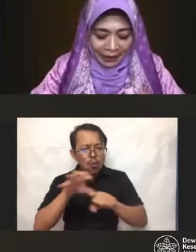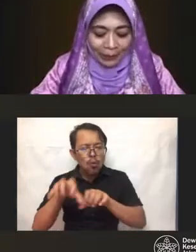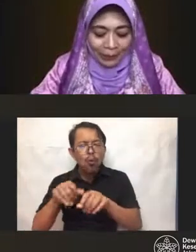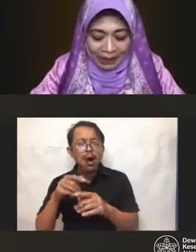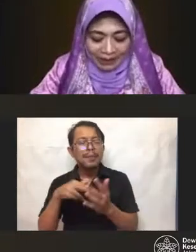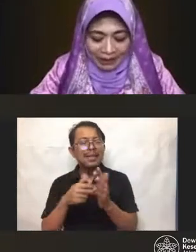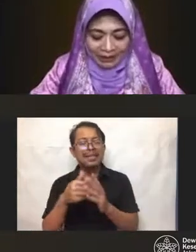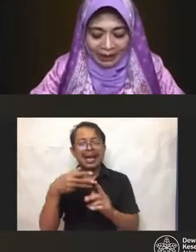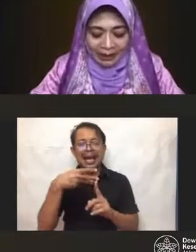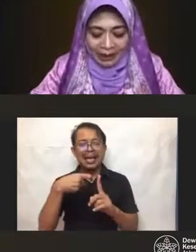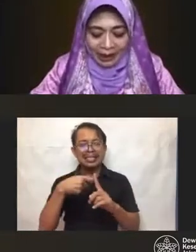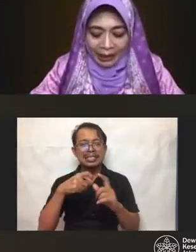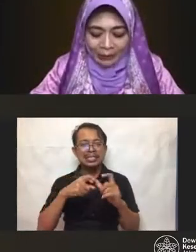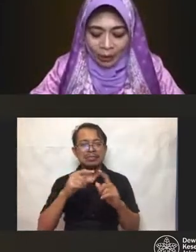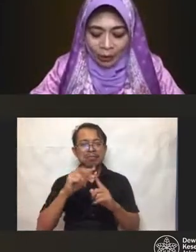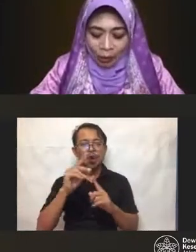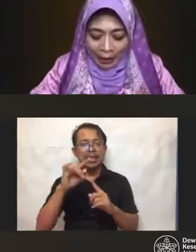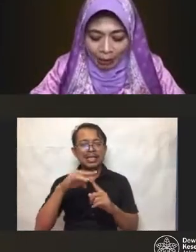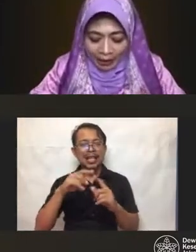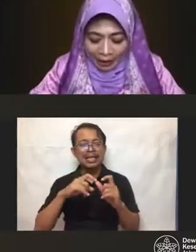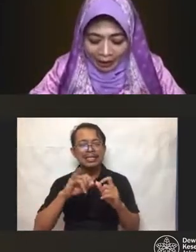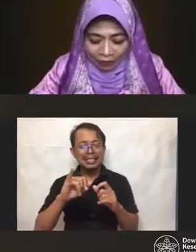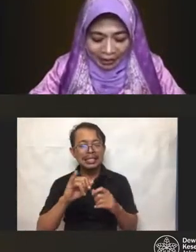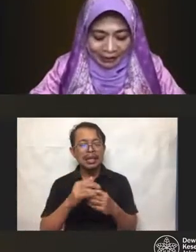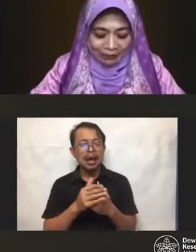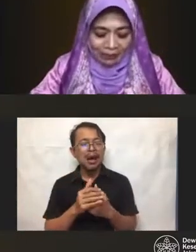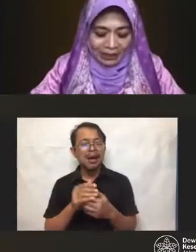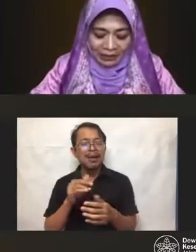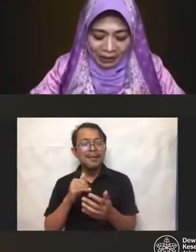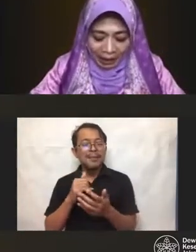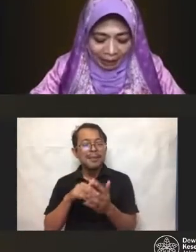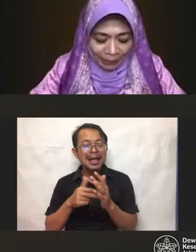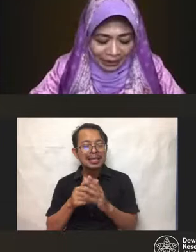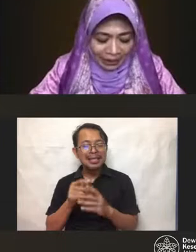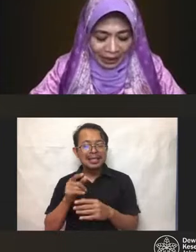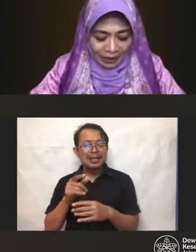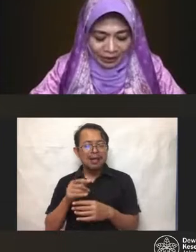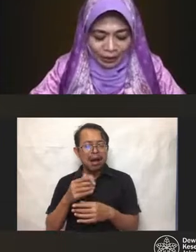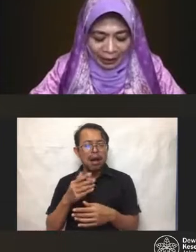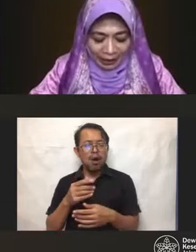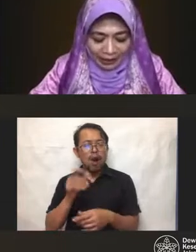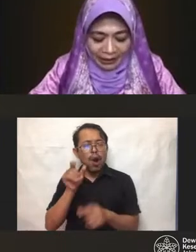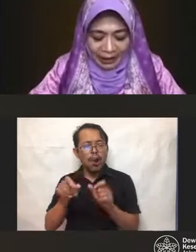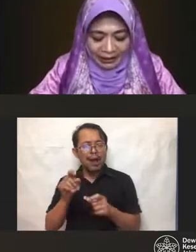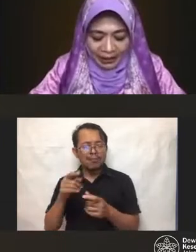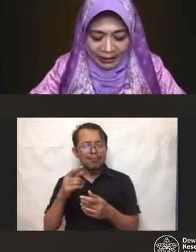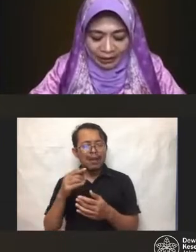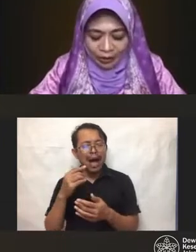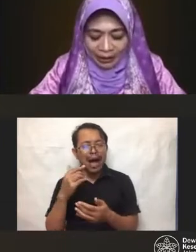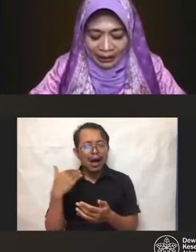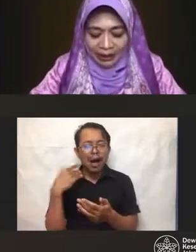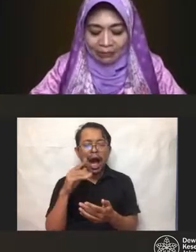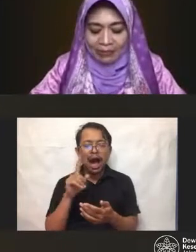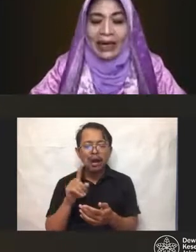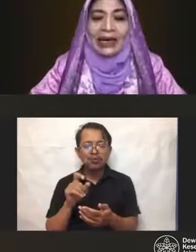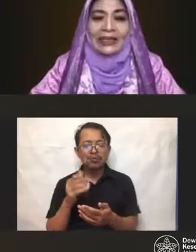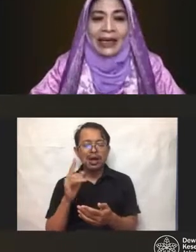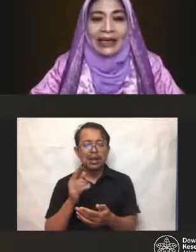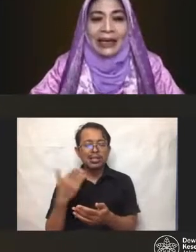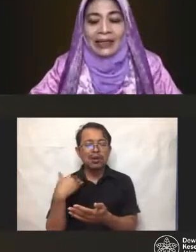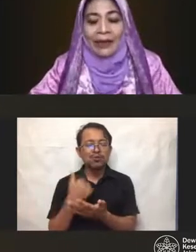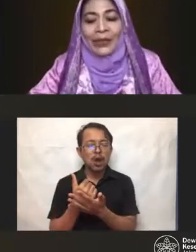kesadaran akan pentingnya kelestarian alam. Upaya-upaya inovatif mencegah kerusakannya dan aksi-aksi konkret